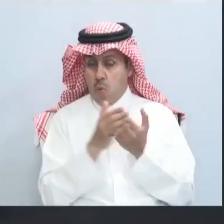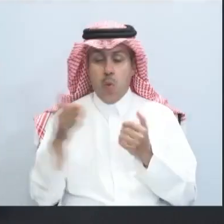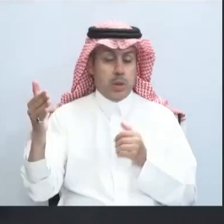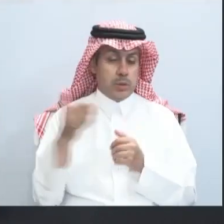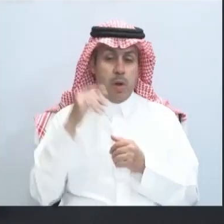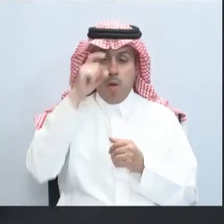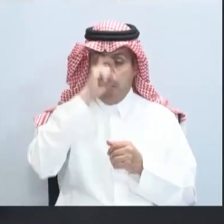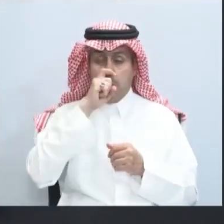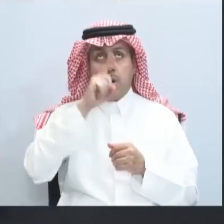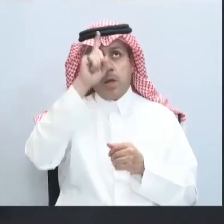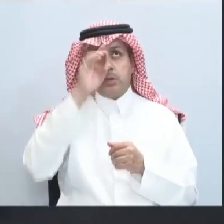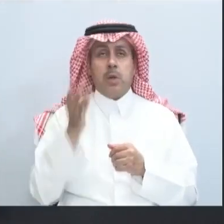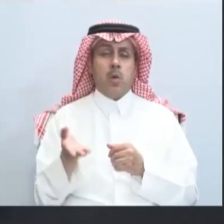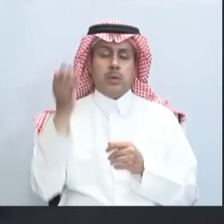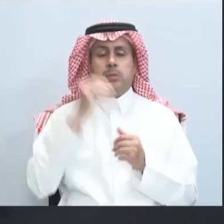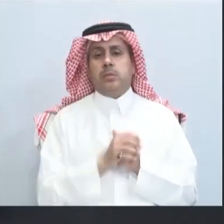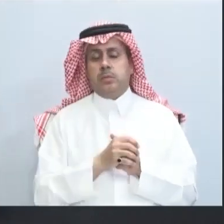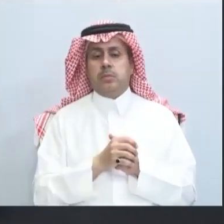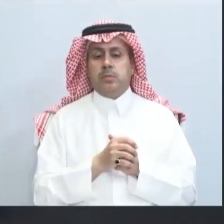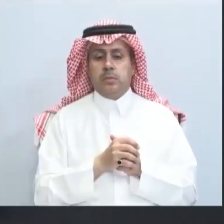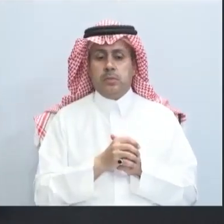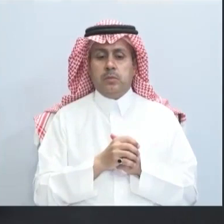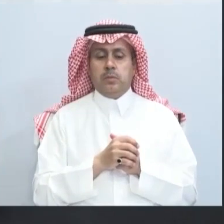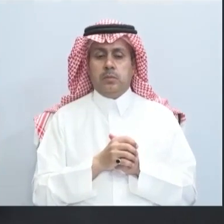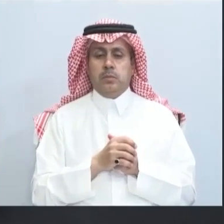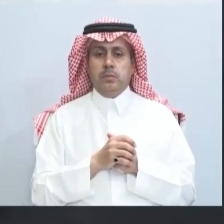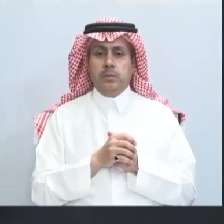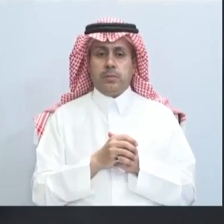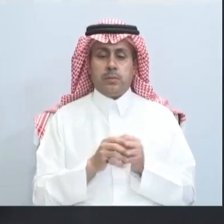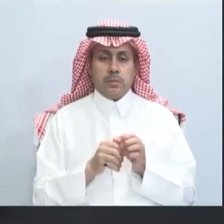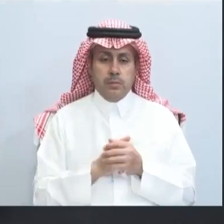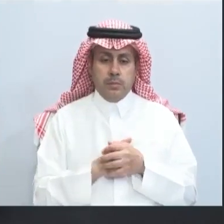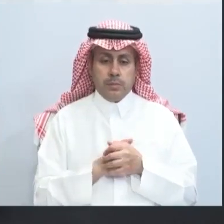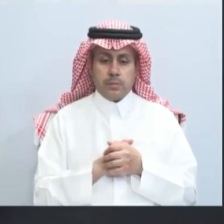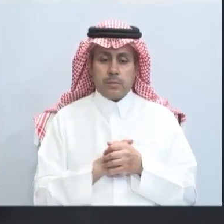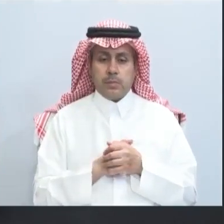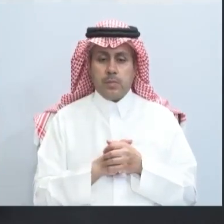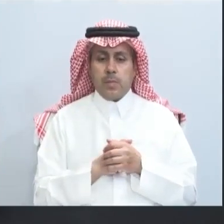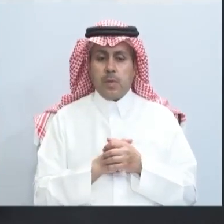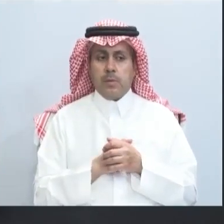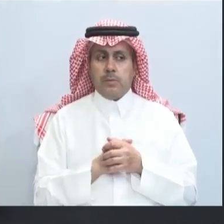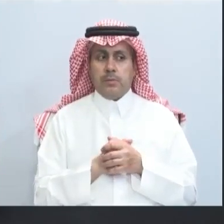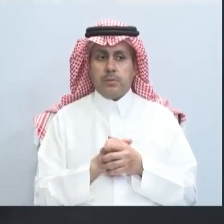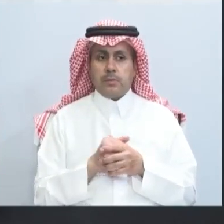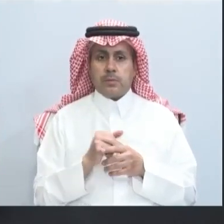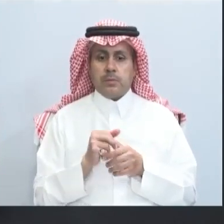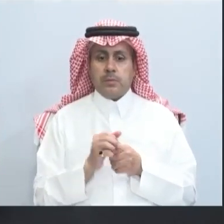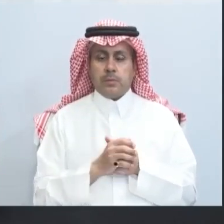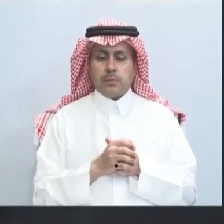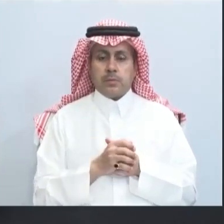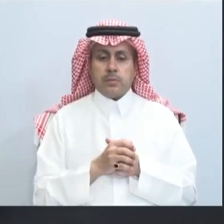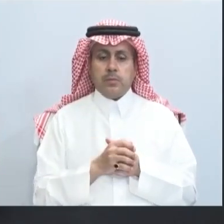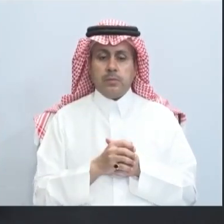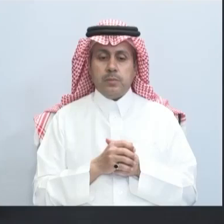كله وقال الله جل وعلا فولي وجهك فولي وجهك شطر المسجد الحم حرام وحيث ما كنتم